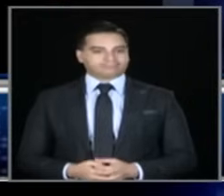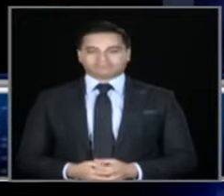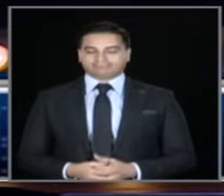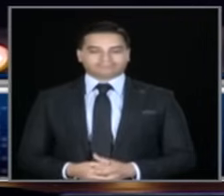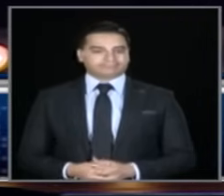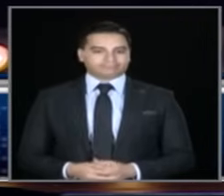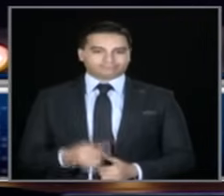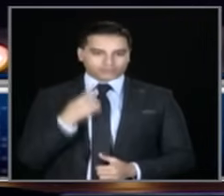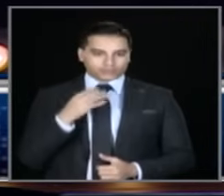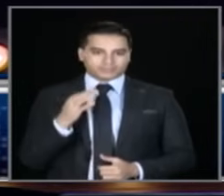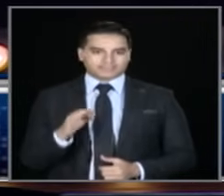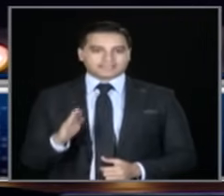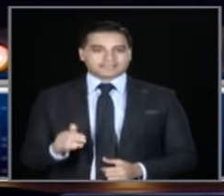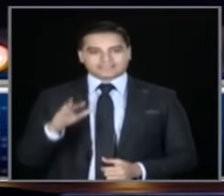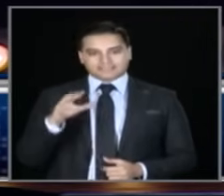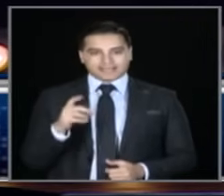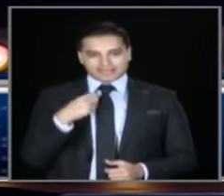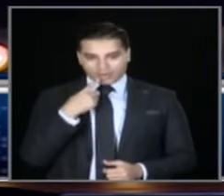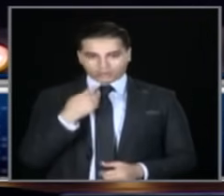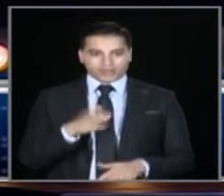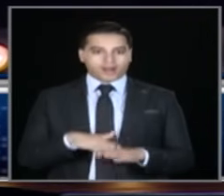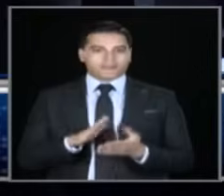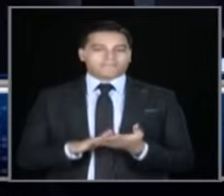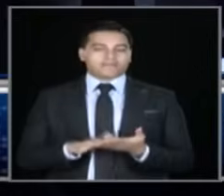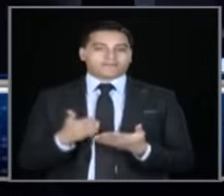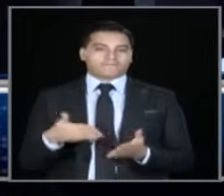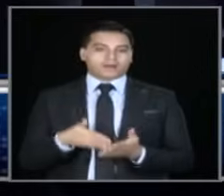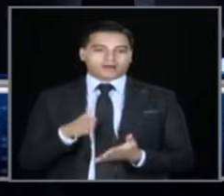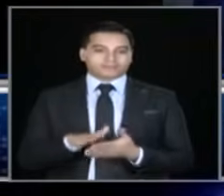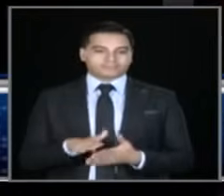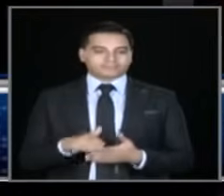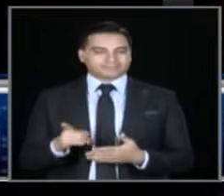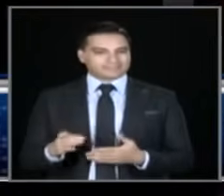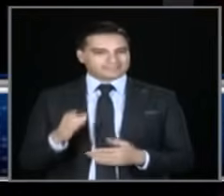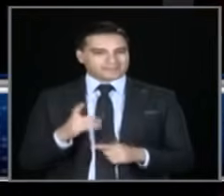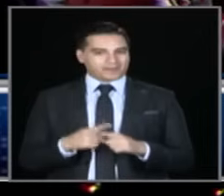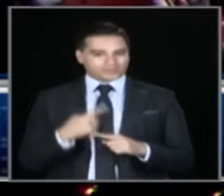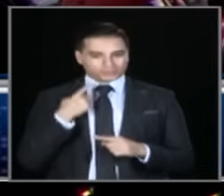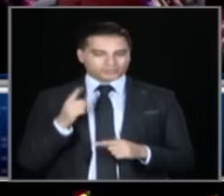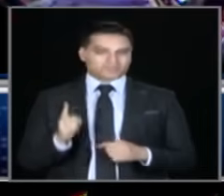ابيض خساره يا ساهر. ده انا قلت برافو عليك خطفت البزر. اجابه خاطئه.